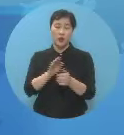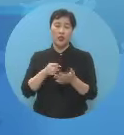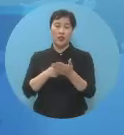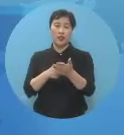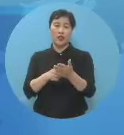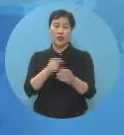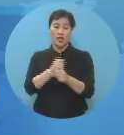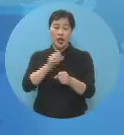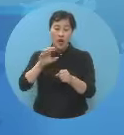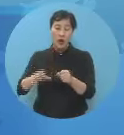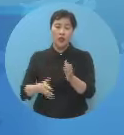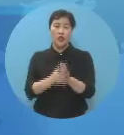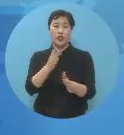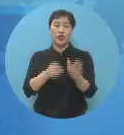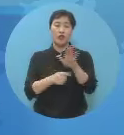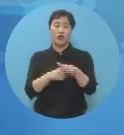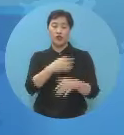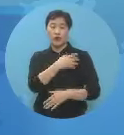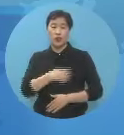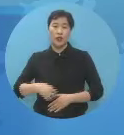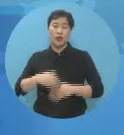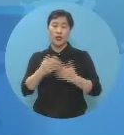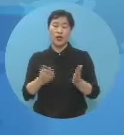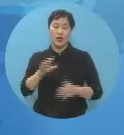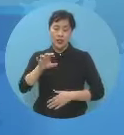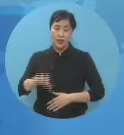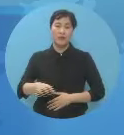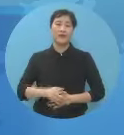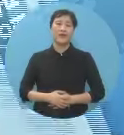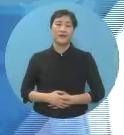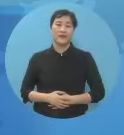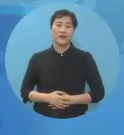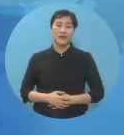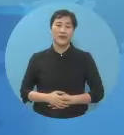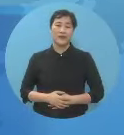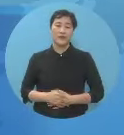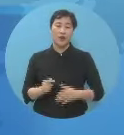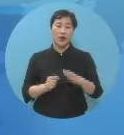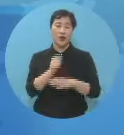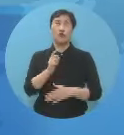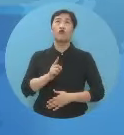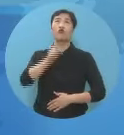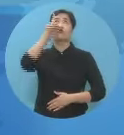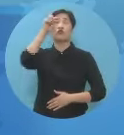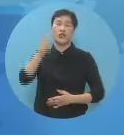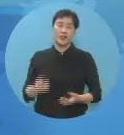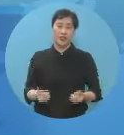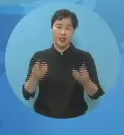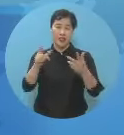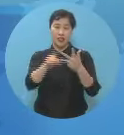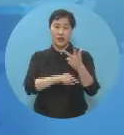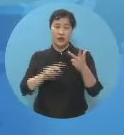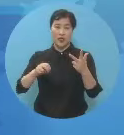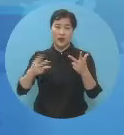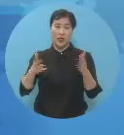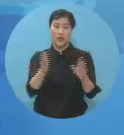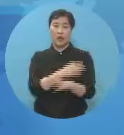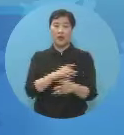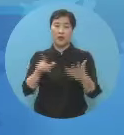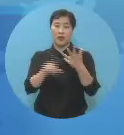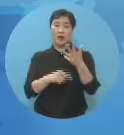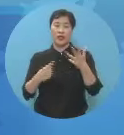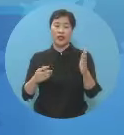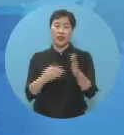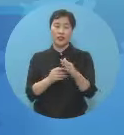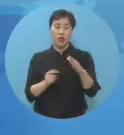지원 신청은 생산지 관할 시군 읍면동 사무소에서 받습니다. 고흥 우주항공축제가 7월 28일부터 8월